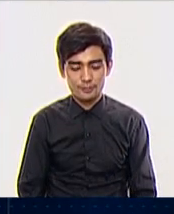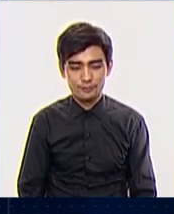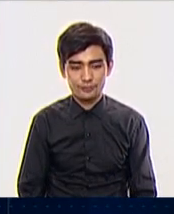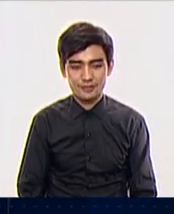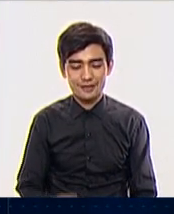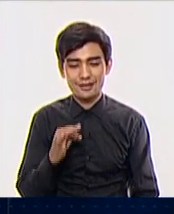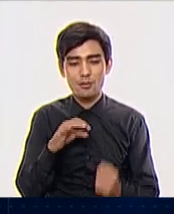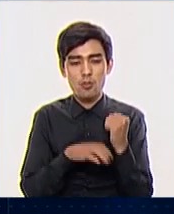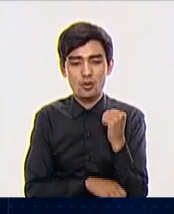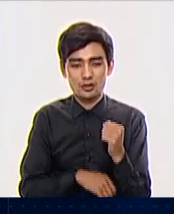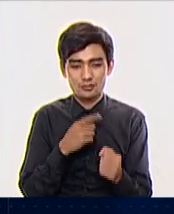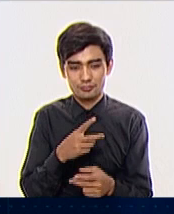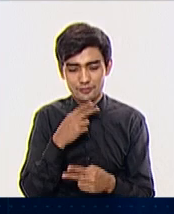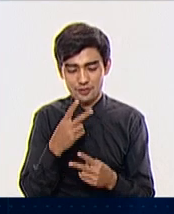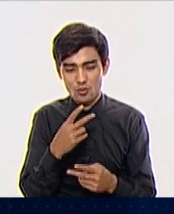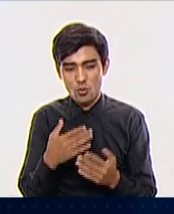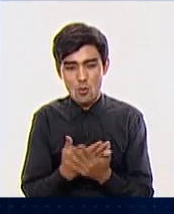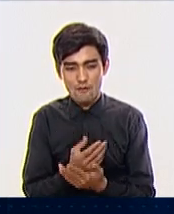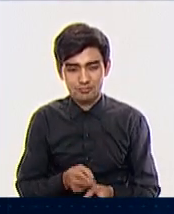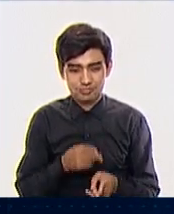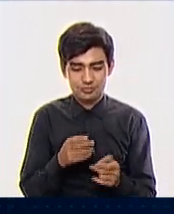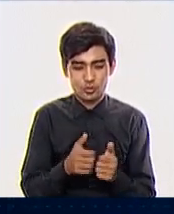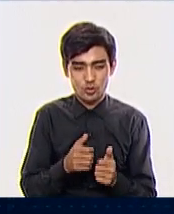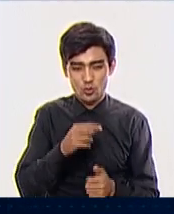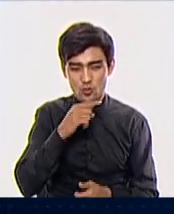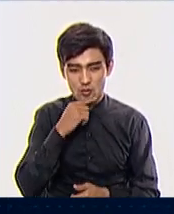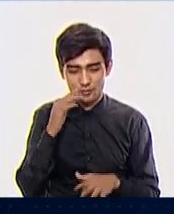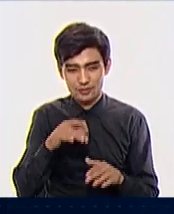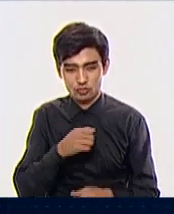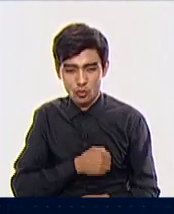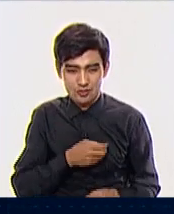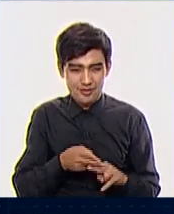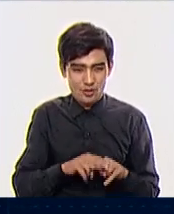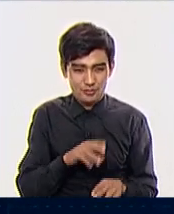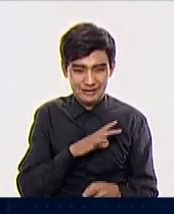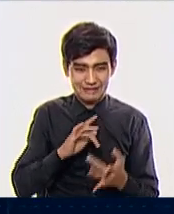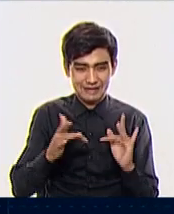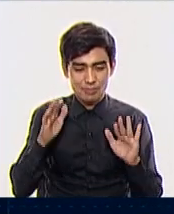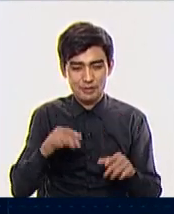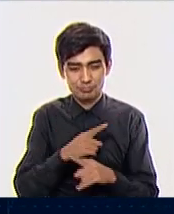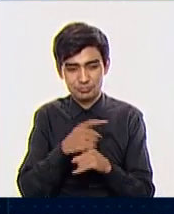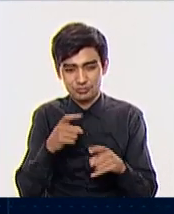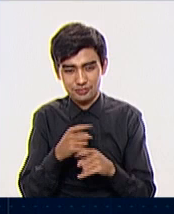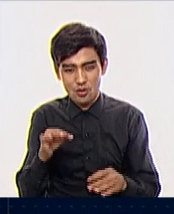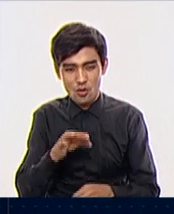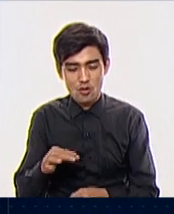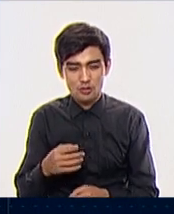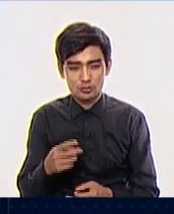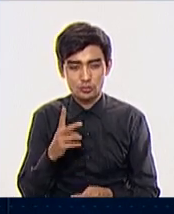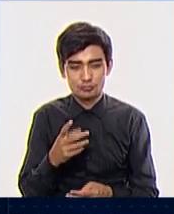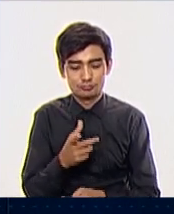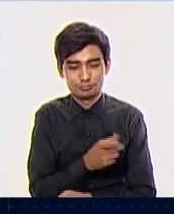И напоследок о новом виде мошенничества. В соседней России злоумышленники размещают в соцсетях объявления о начислении